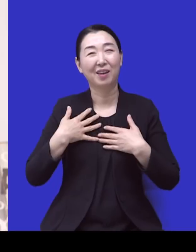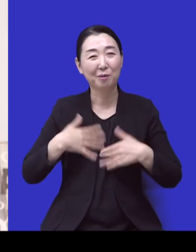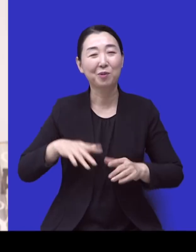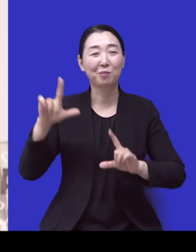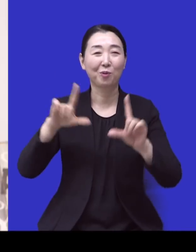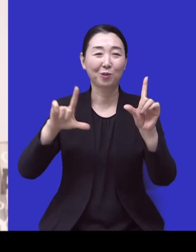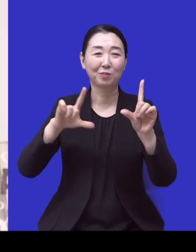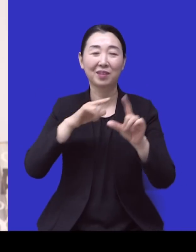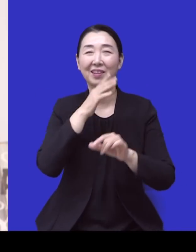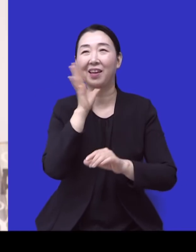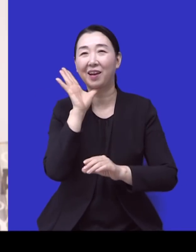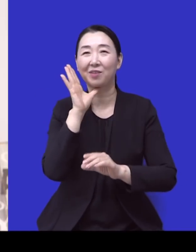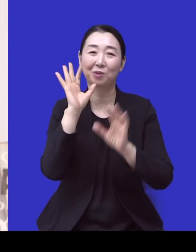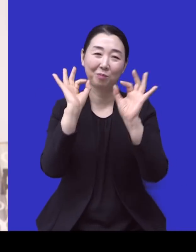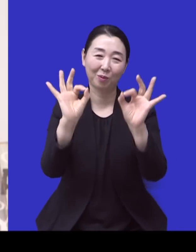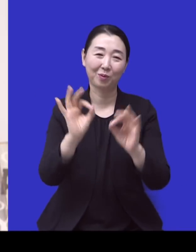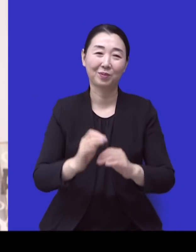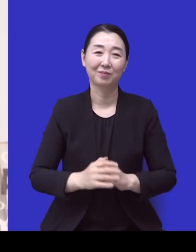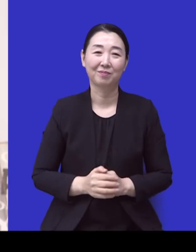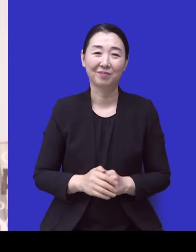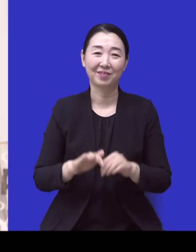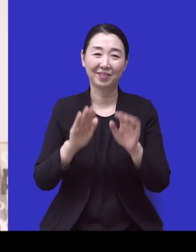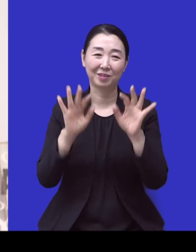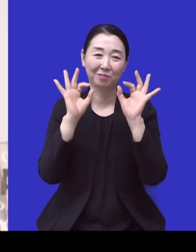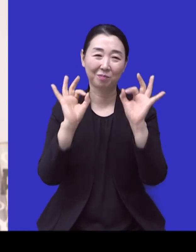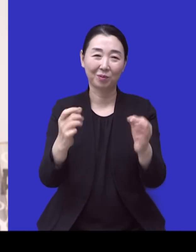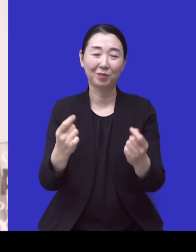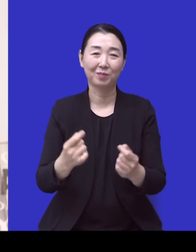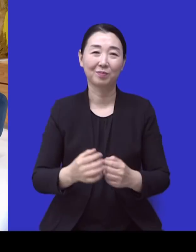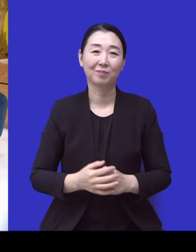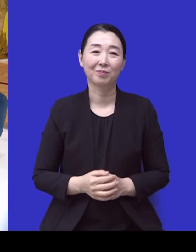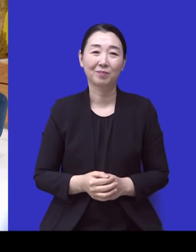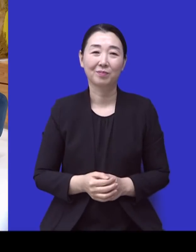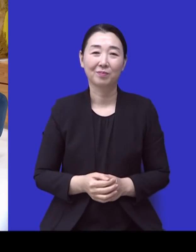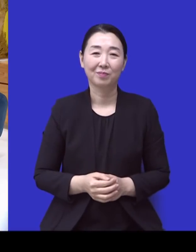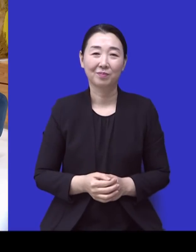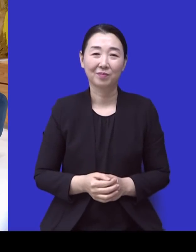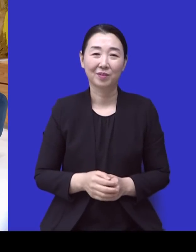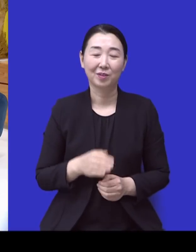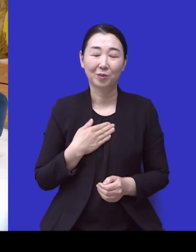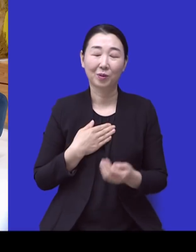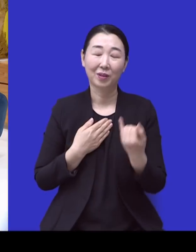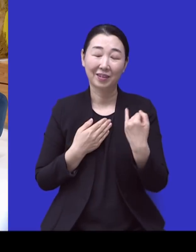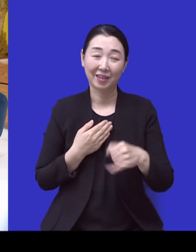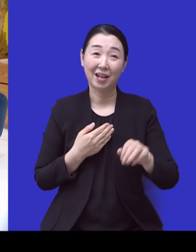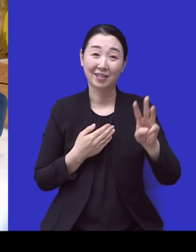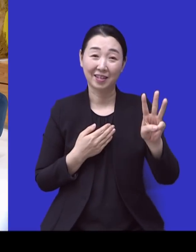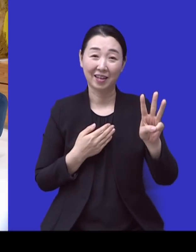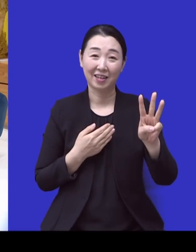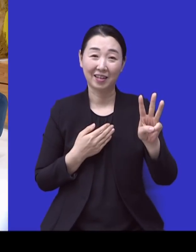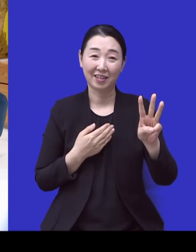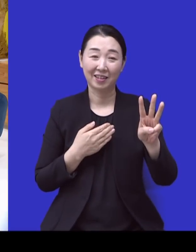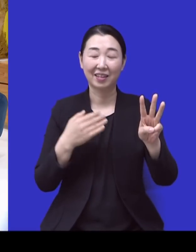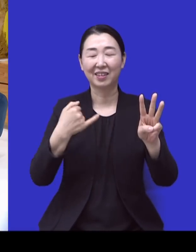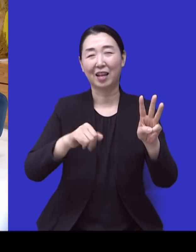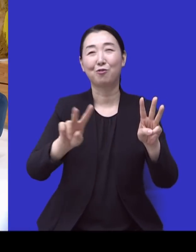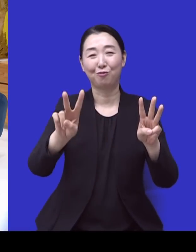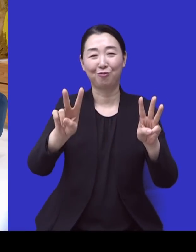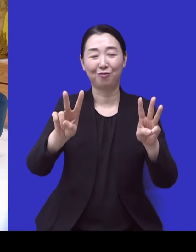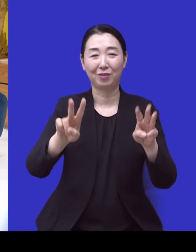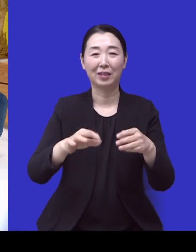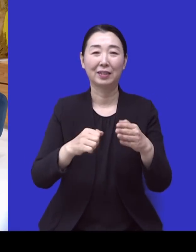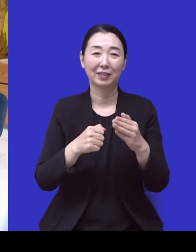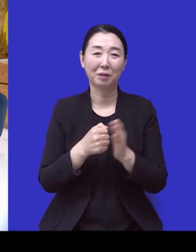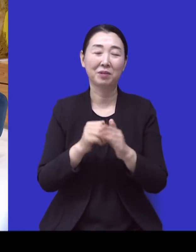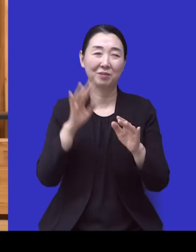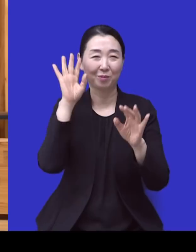보이기 시작하는 거예요. 네네 맞아요. 그죠? 이제서야 보이는. 네. 저도 딸 셋 여기 딸 둘이거든요. 예. 그래서 아마